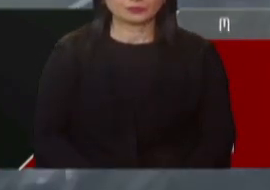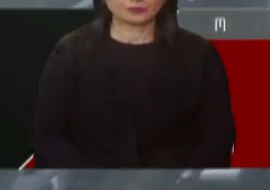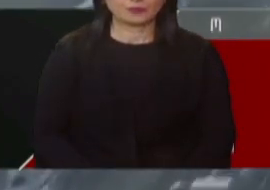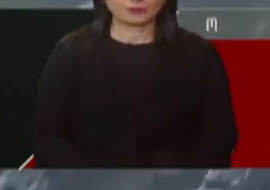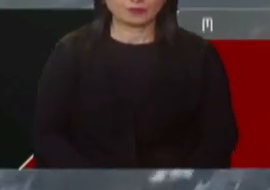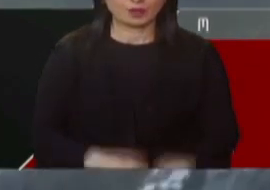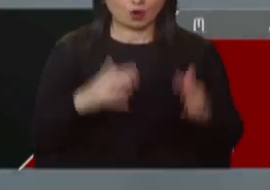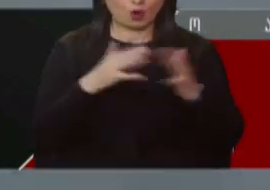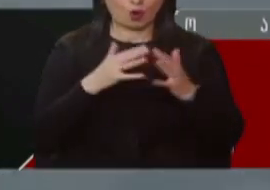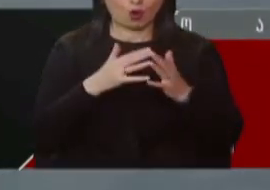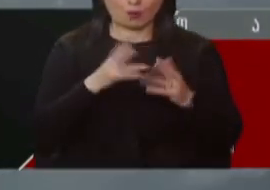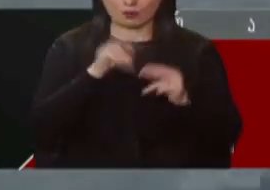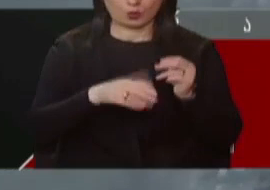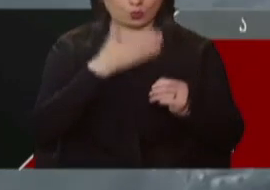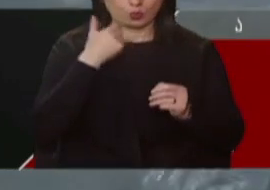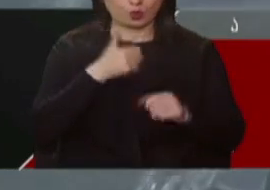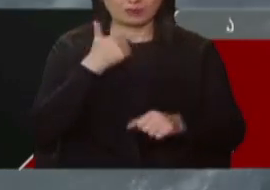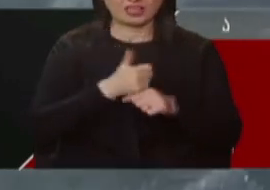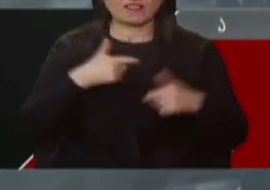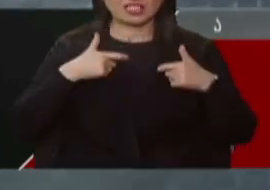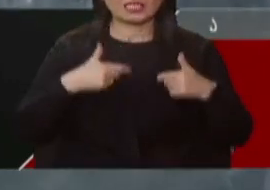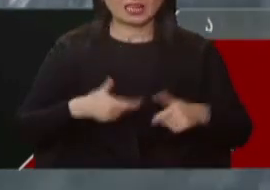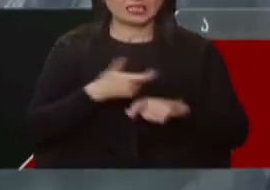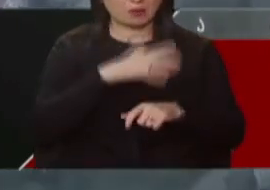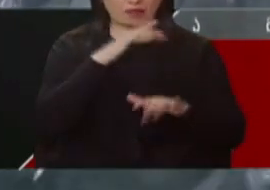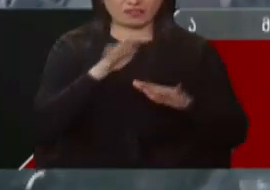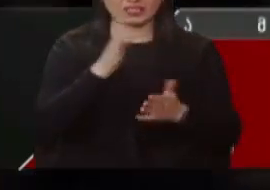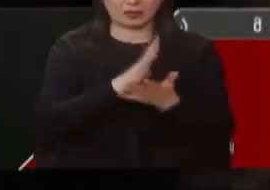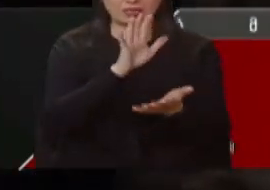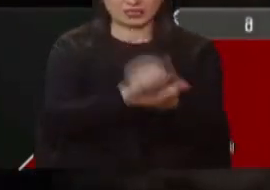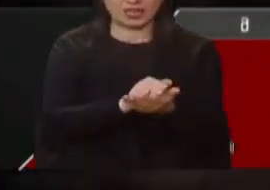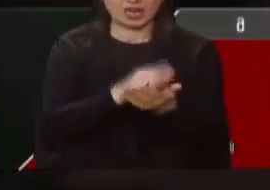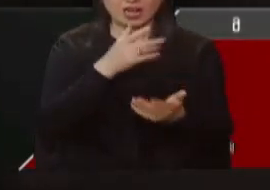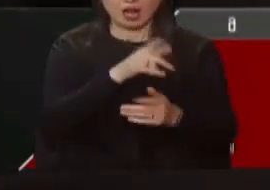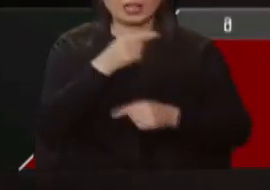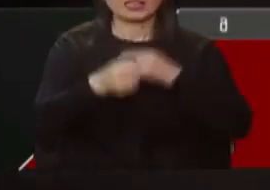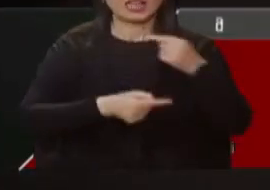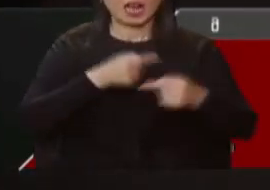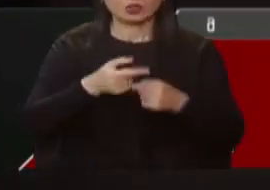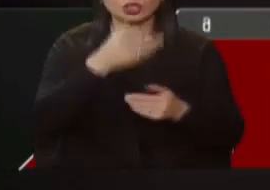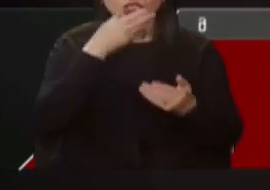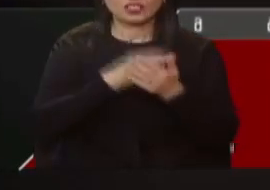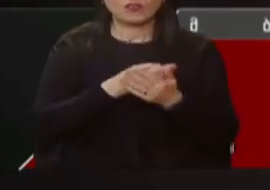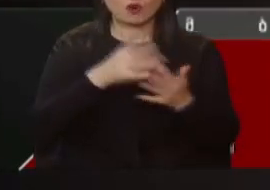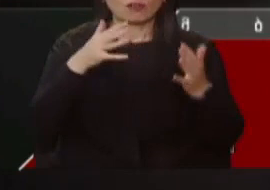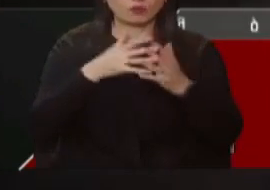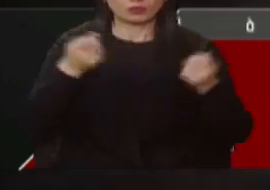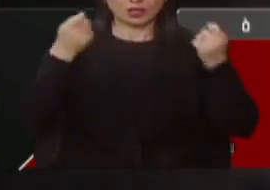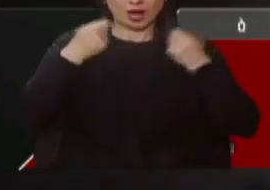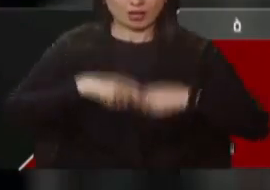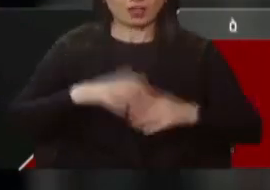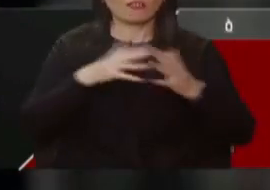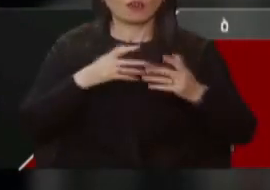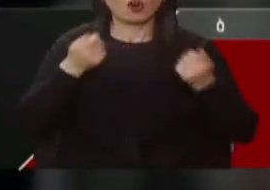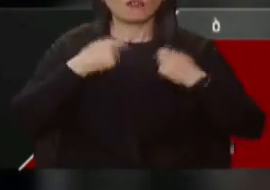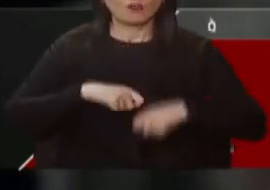Oms bolujer kidev aruchans. Mtavar sardals sakme isev zalian bevri aqs, tumtsa traditsiul fonze traditsiulad. Sabrzolo formashi gamoqobili